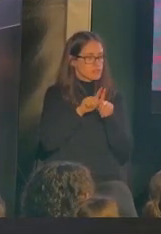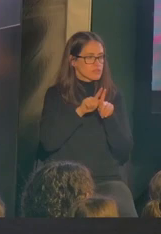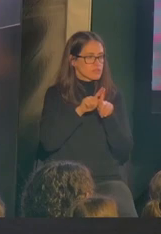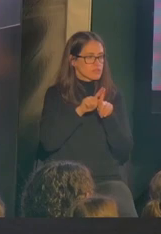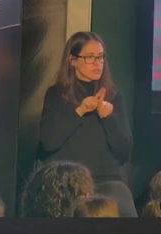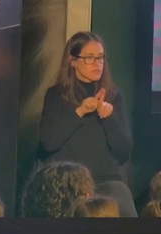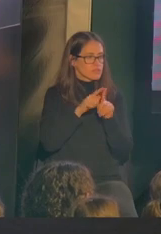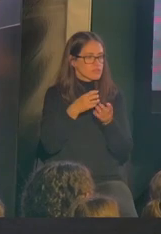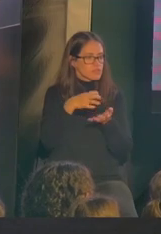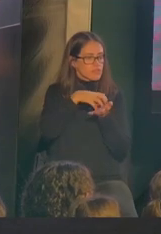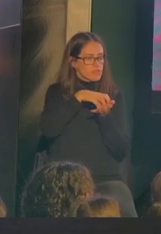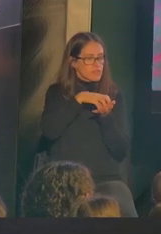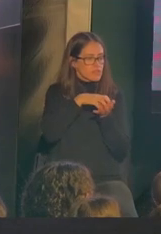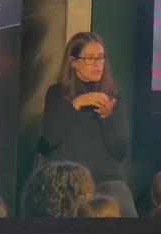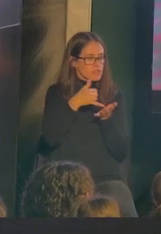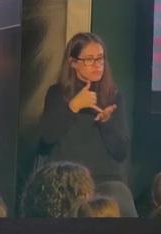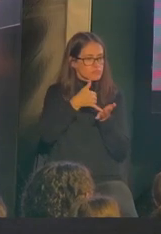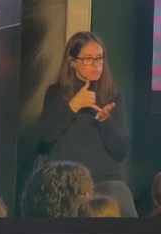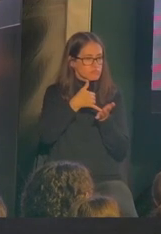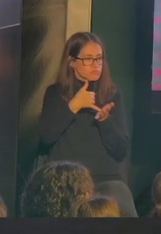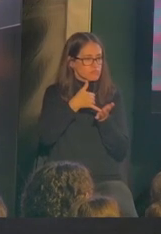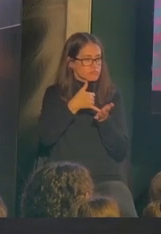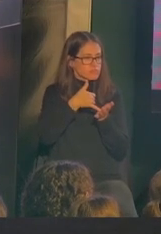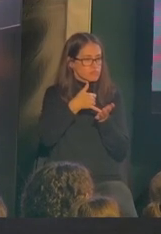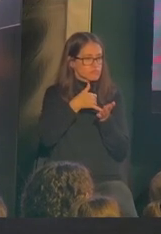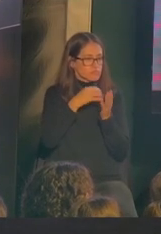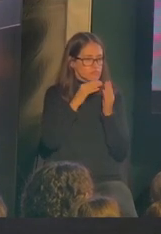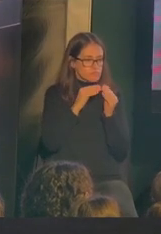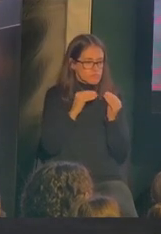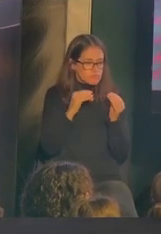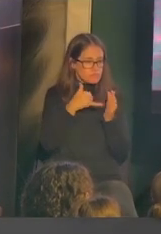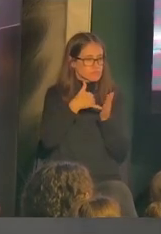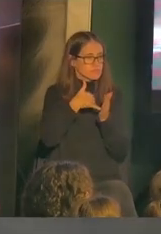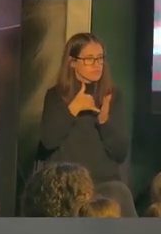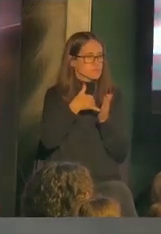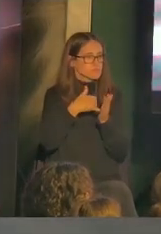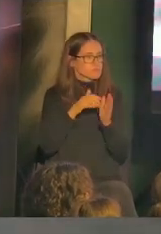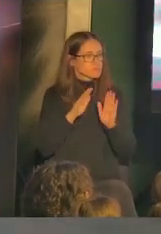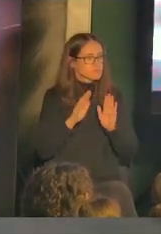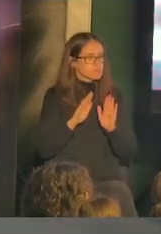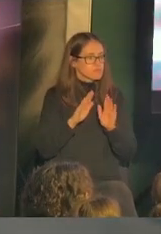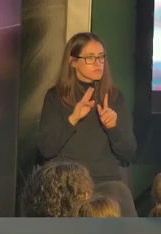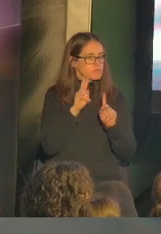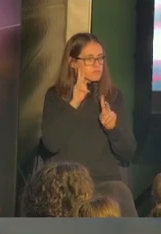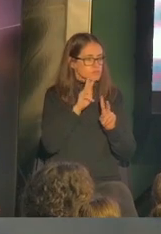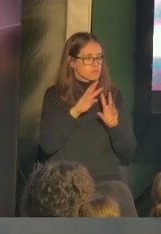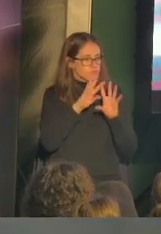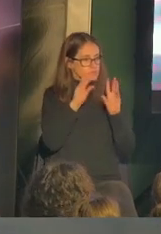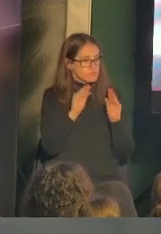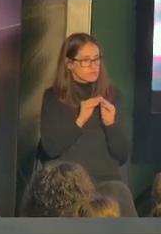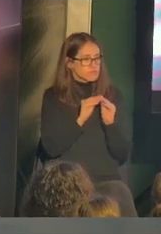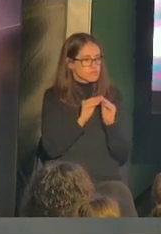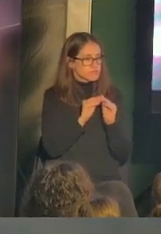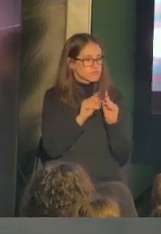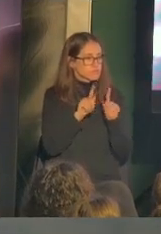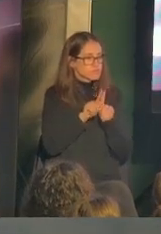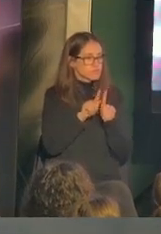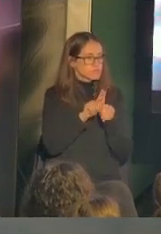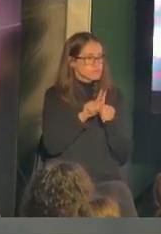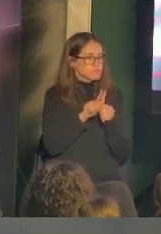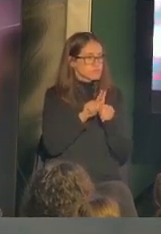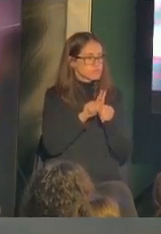és un gel dèbil, realment és un gel bastant dèbil. Però veureu que el que farem serà que un cop ens